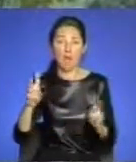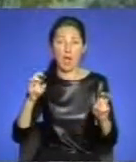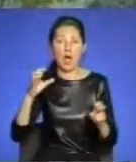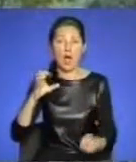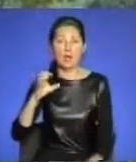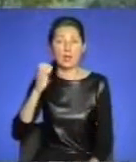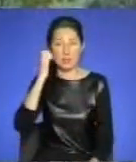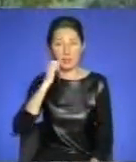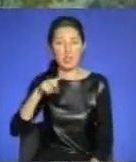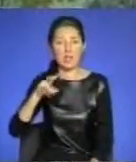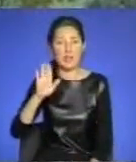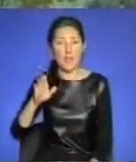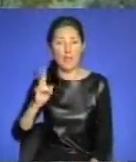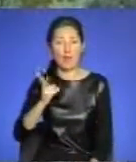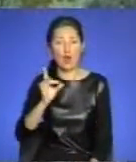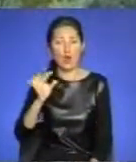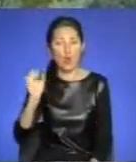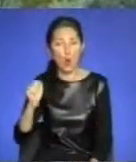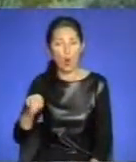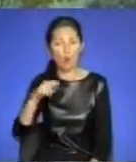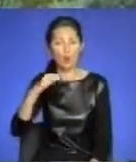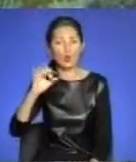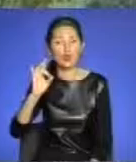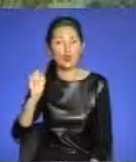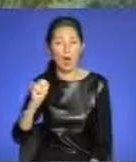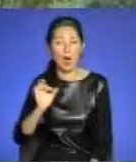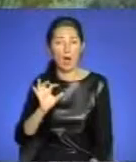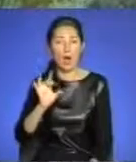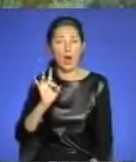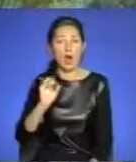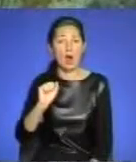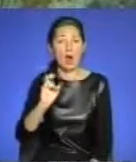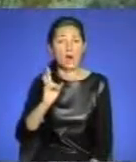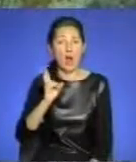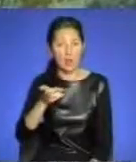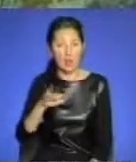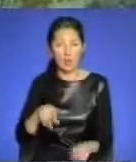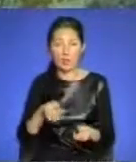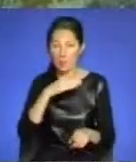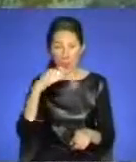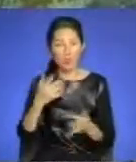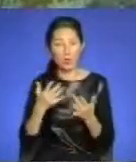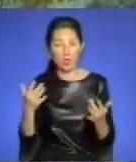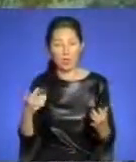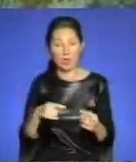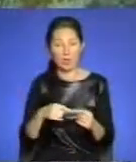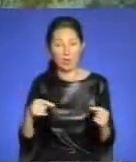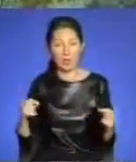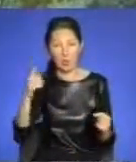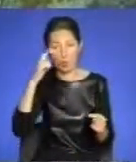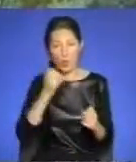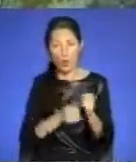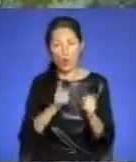«Крок» тернопільський, «Джура», «Ранок» та багато інших. І думаю, кожен